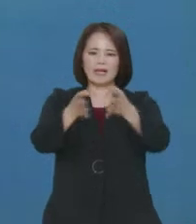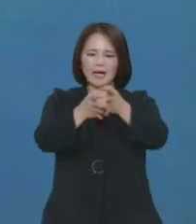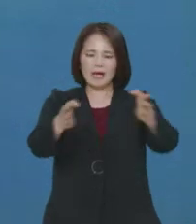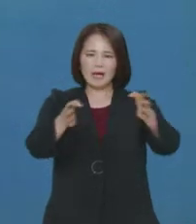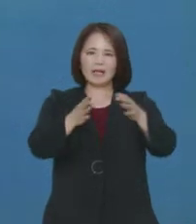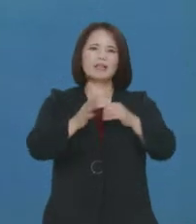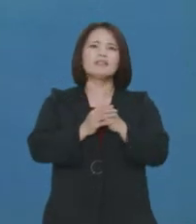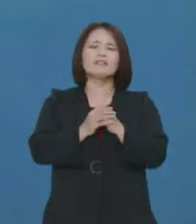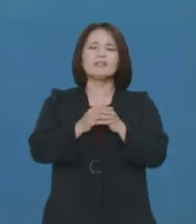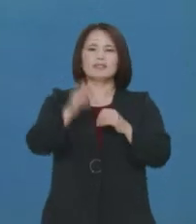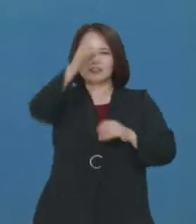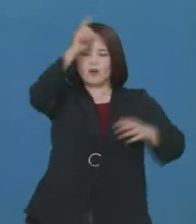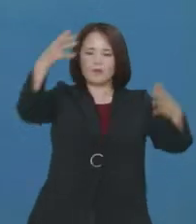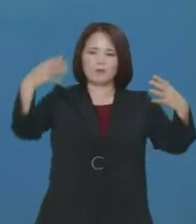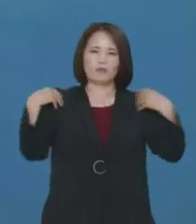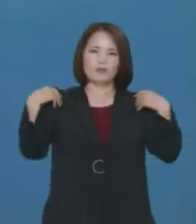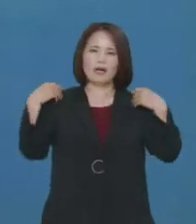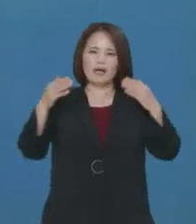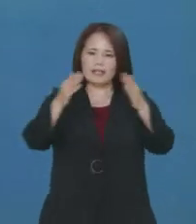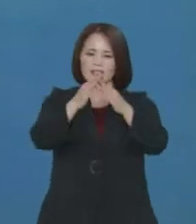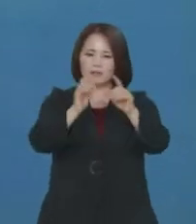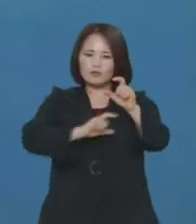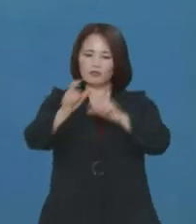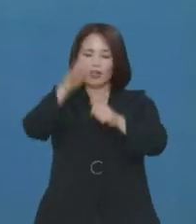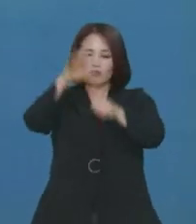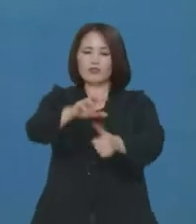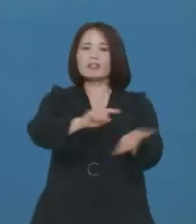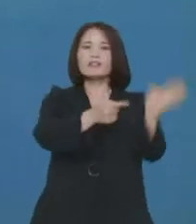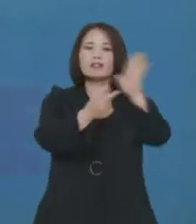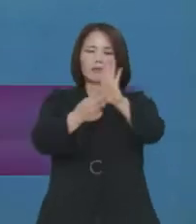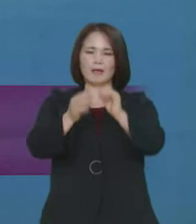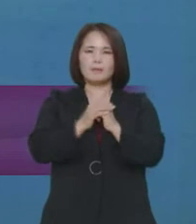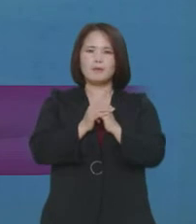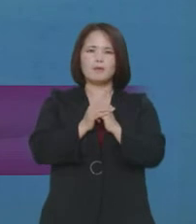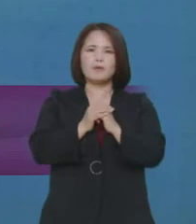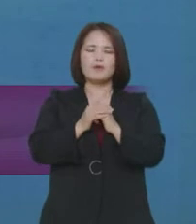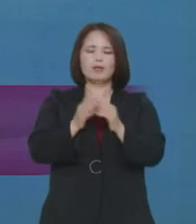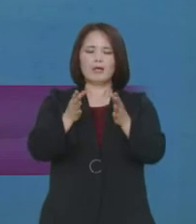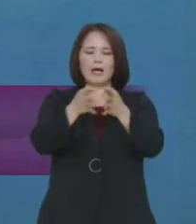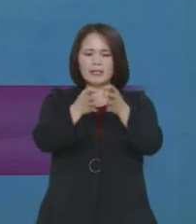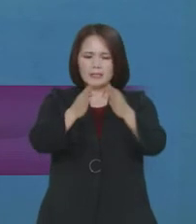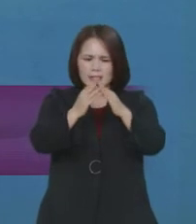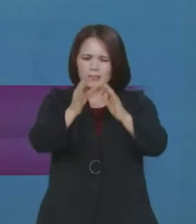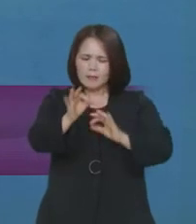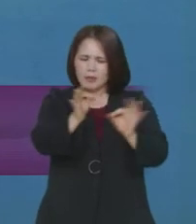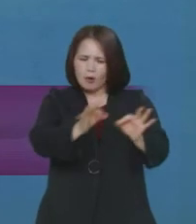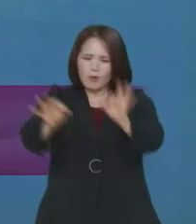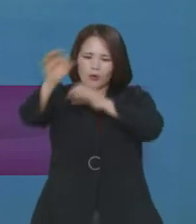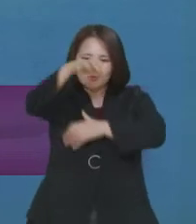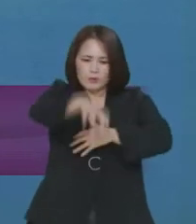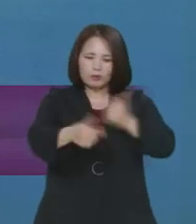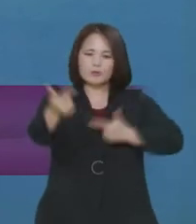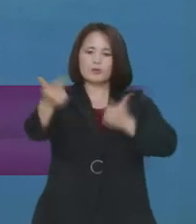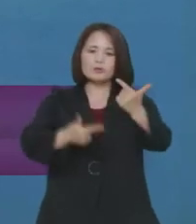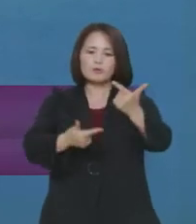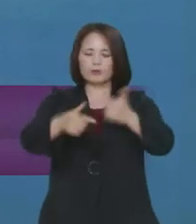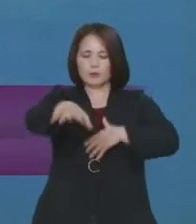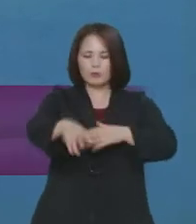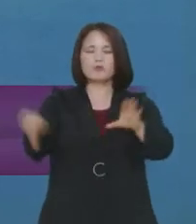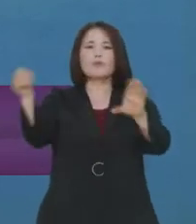앞서 보신 것처럼 정부가 부동산 추가 교제를 나눴습니다 최근 집값이 많이 오른 지역을 조정 대상 지역으로